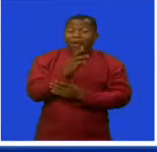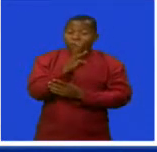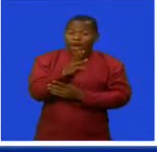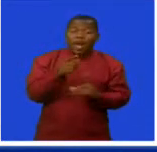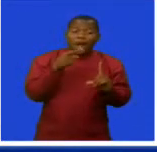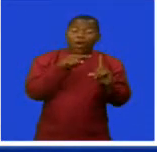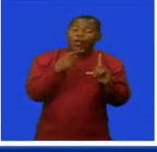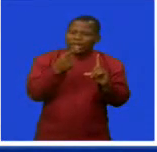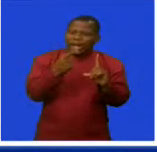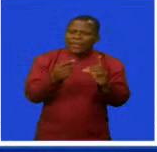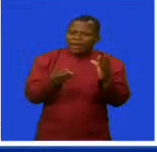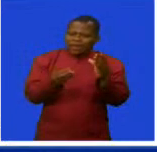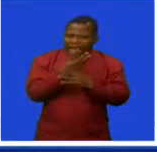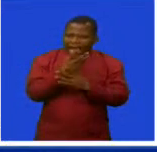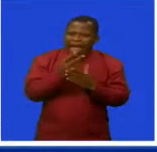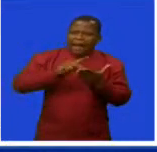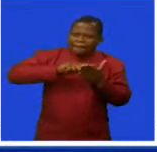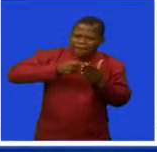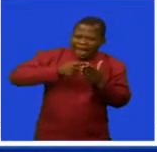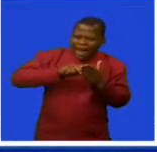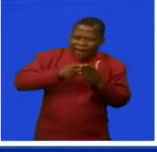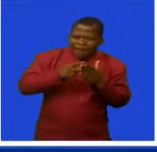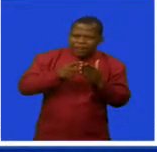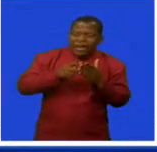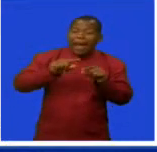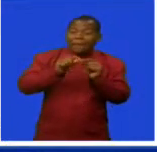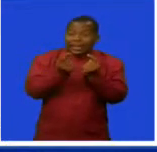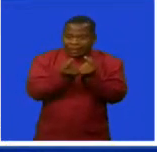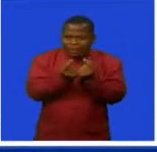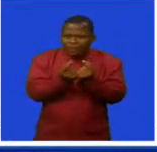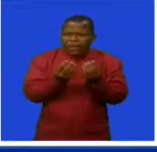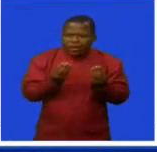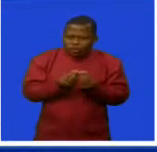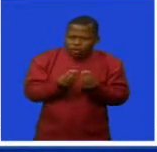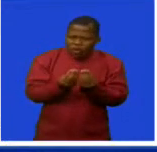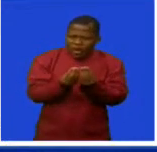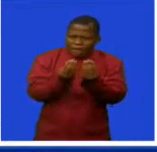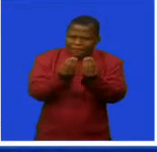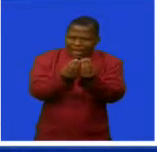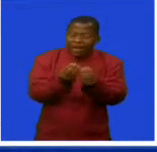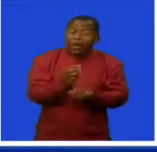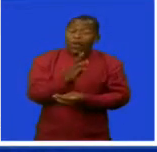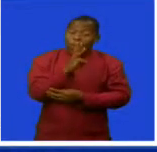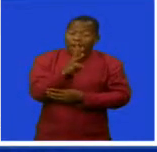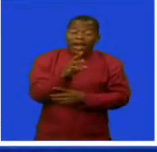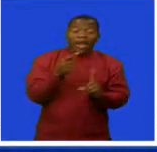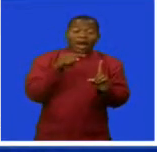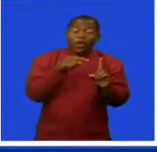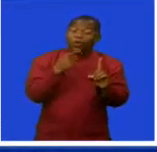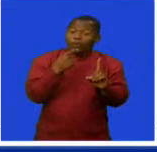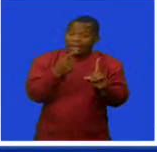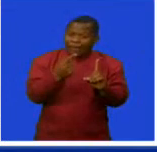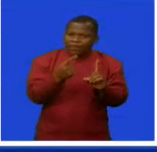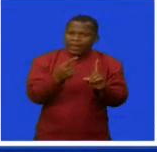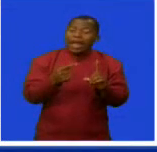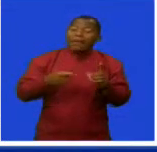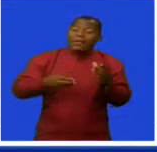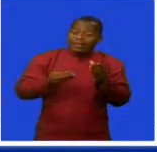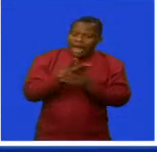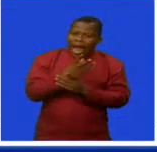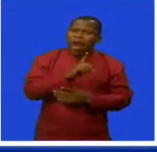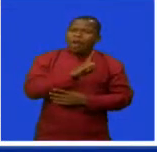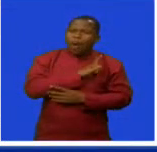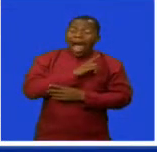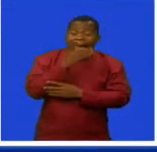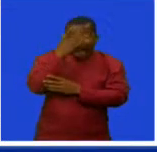tournament kuze babe sezingeni lelikahle. Budges uvetele okungemuva kwekuthi umdlalo wemadat ube ingcenye yemidlalo leyathola imvumo